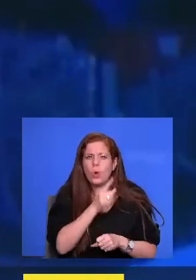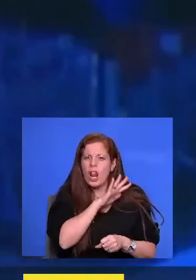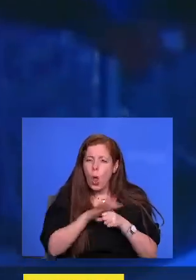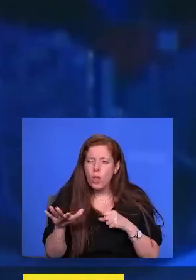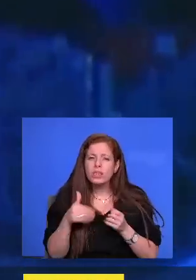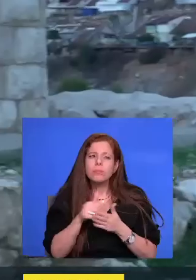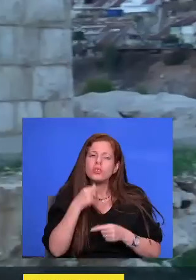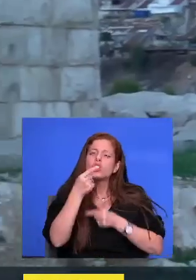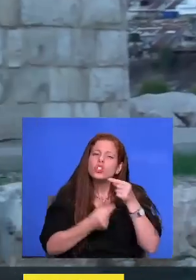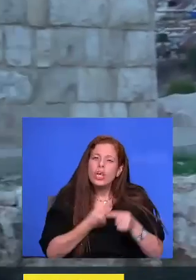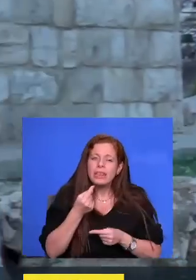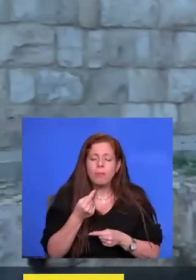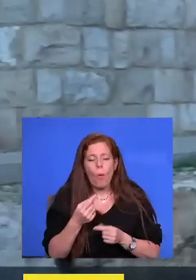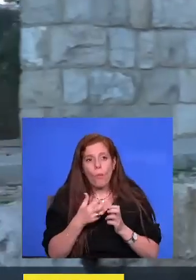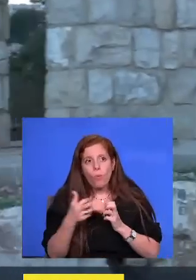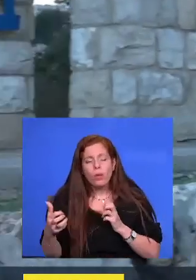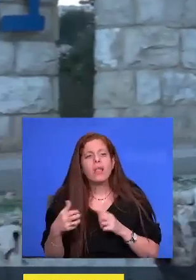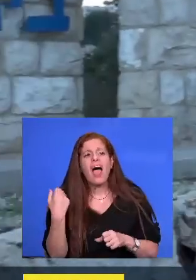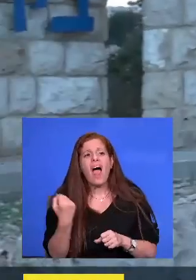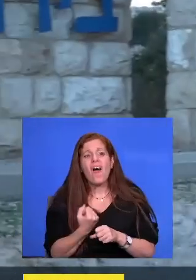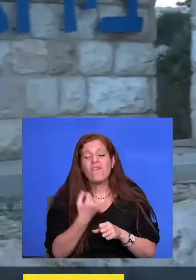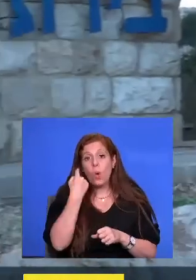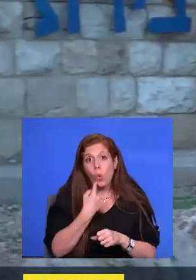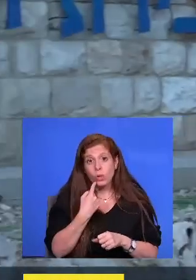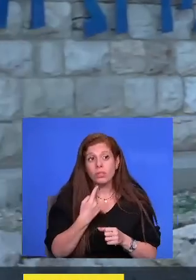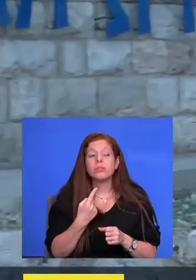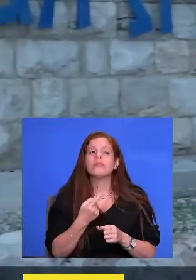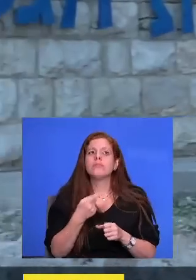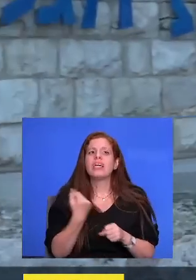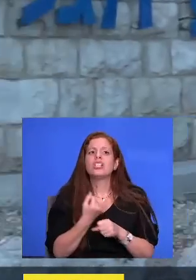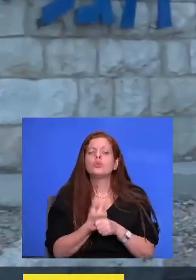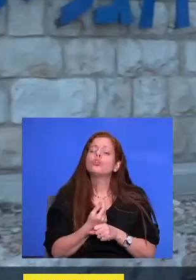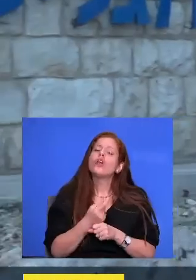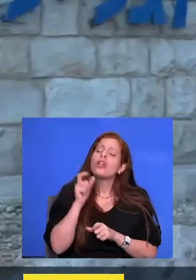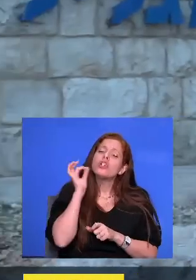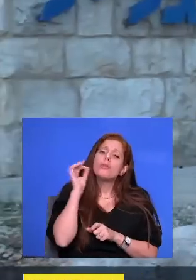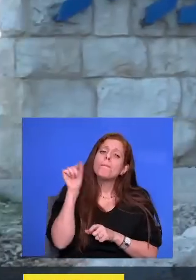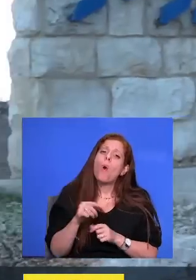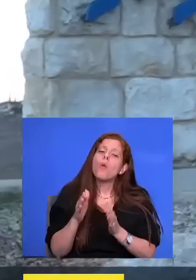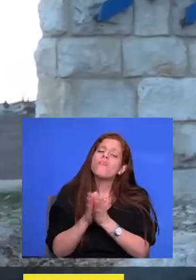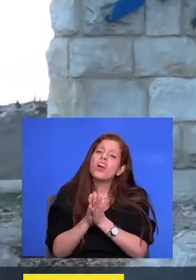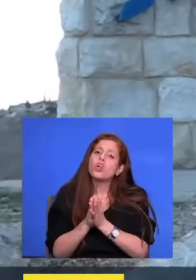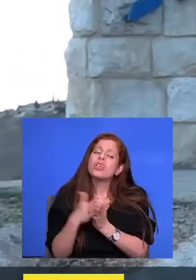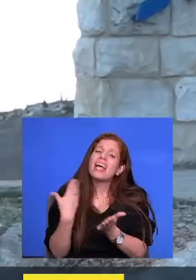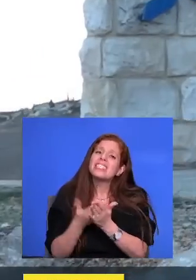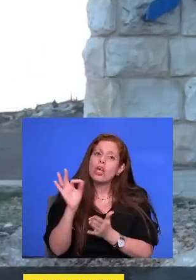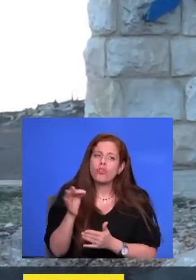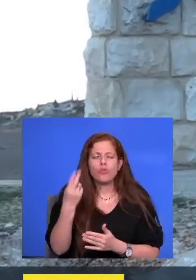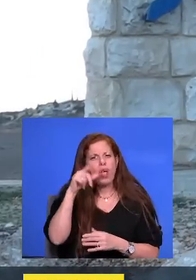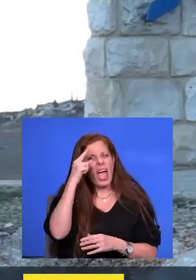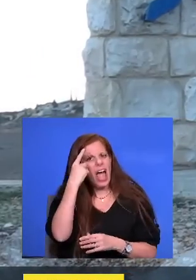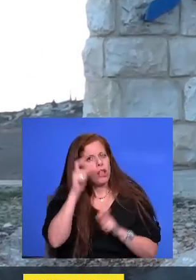שנים ארוכות. העבירות בוצעו כשאנשים באו לקבל את ברכתו והעצתו של מי שנחשב לאחד האנשים החזקים